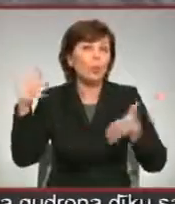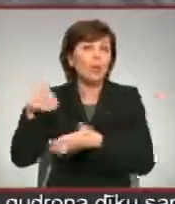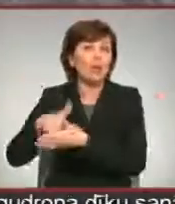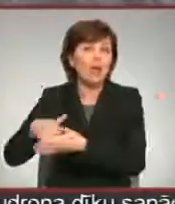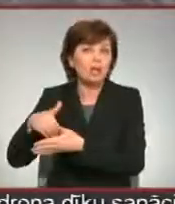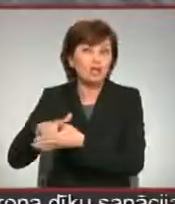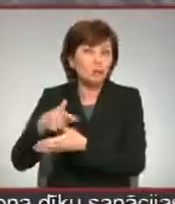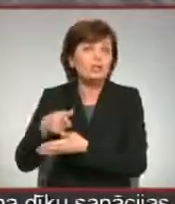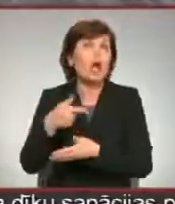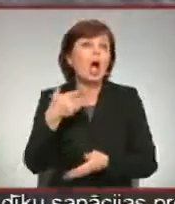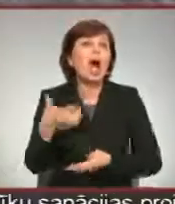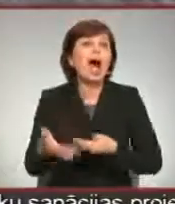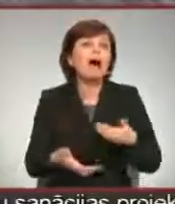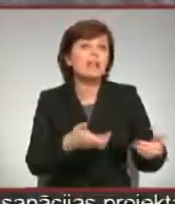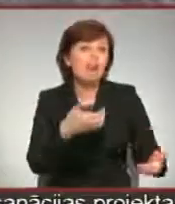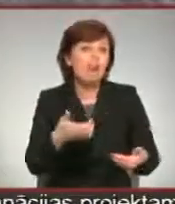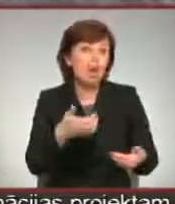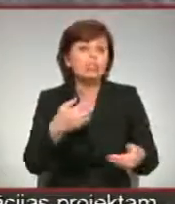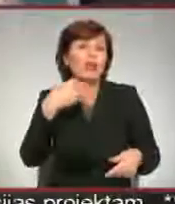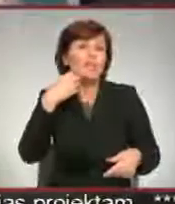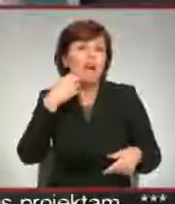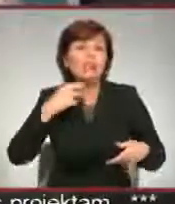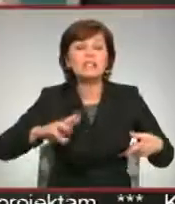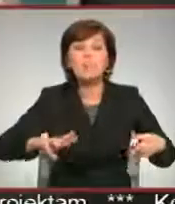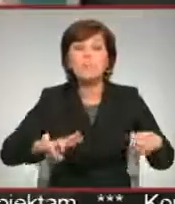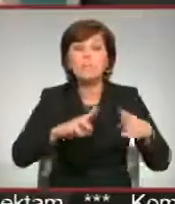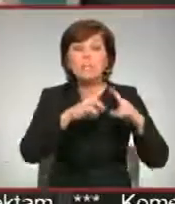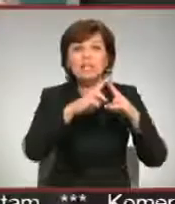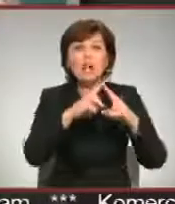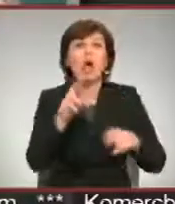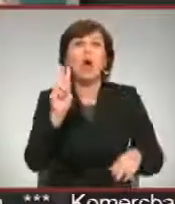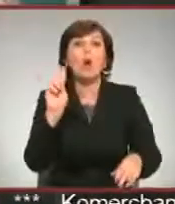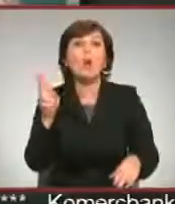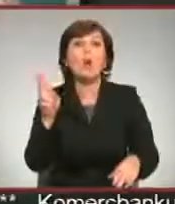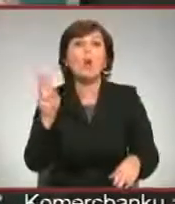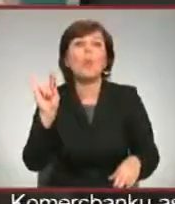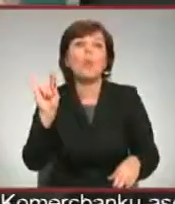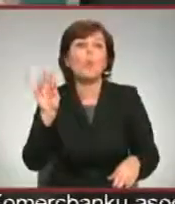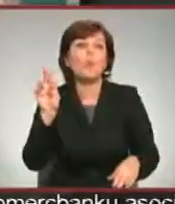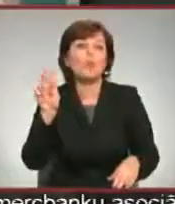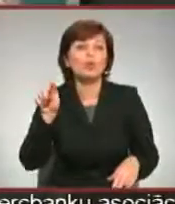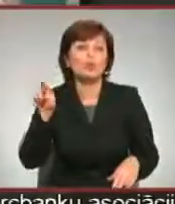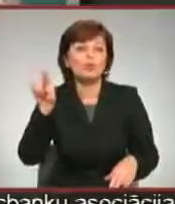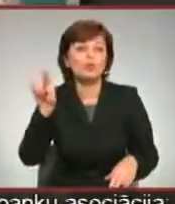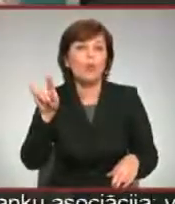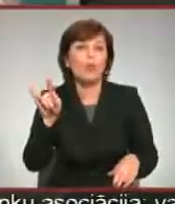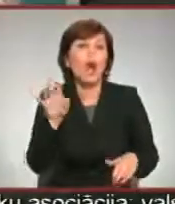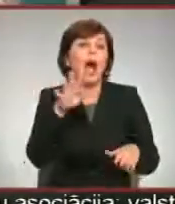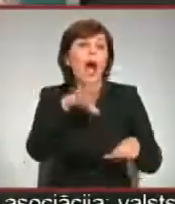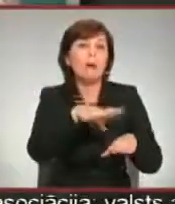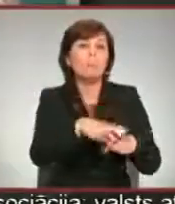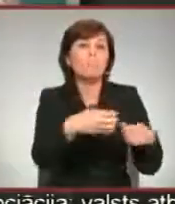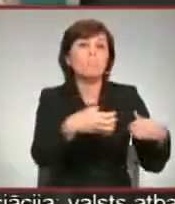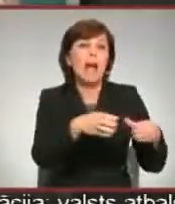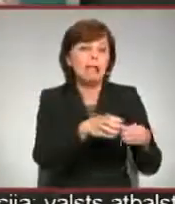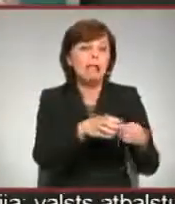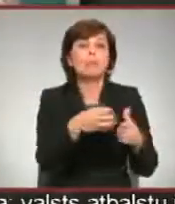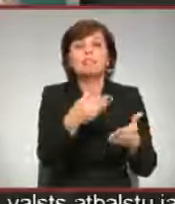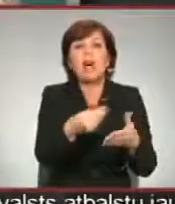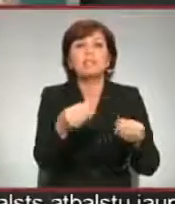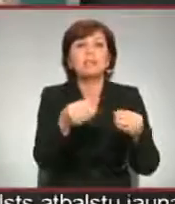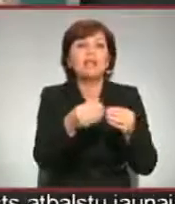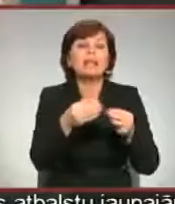viedokļa ir, protams, Veckuldīgas pilskalns ar visu šo seno kuršu apmetni, kura arī ar saviem vismaz 9 hektāriem ir